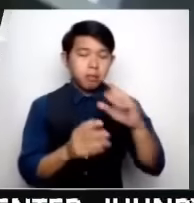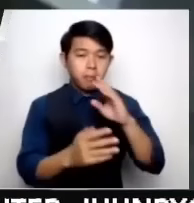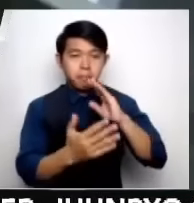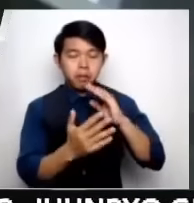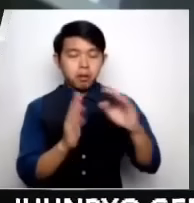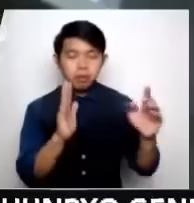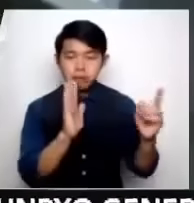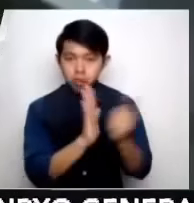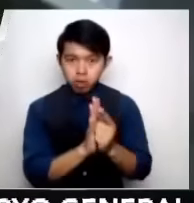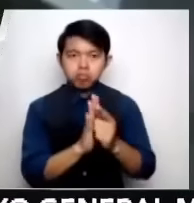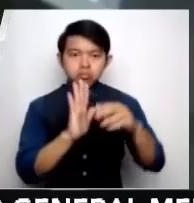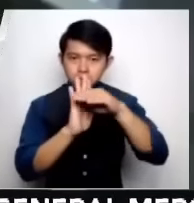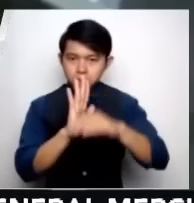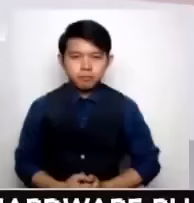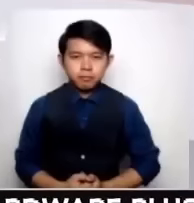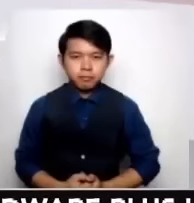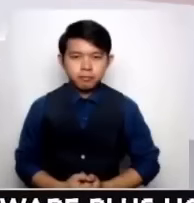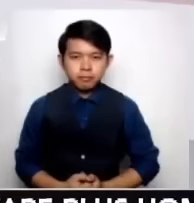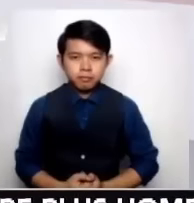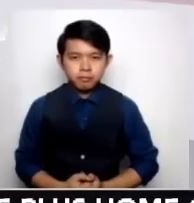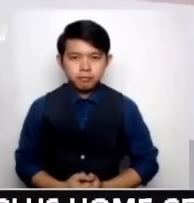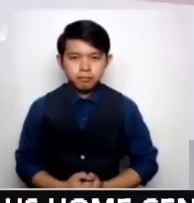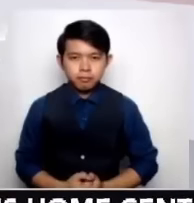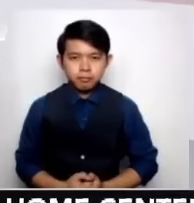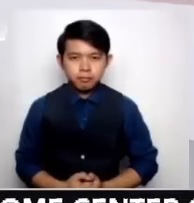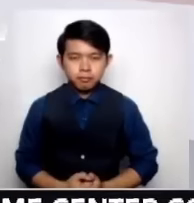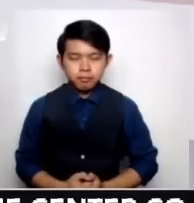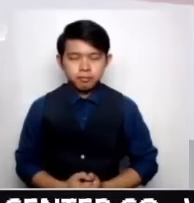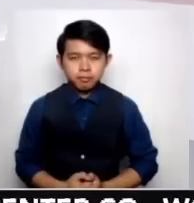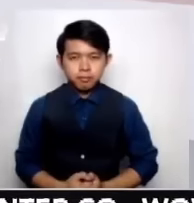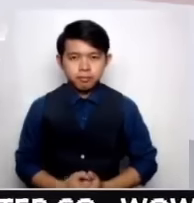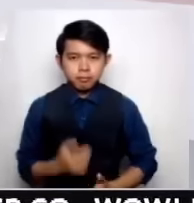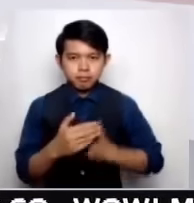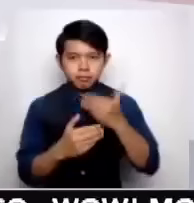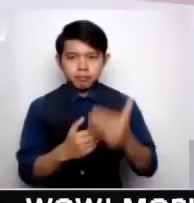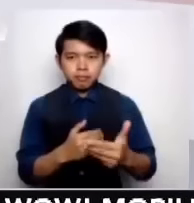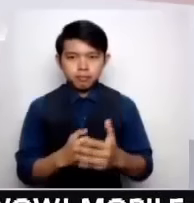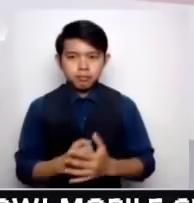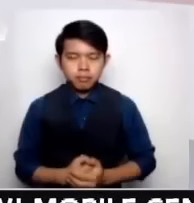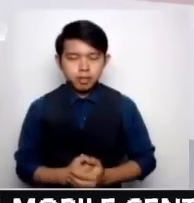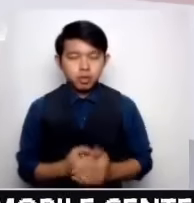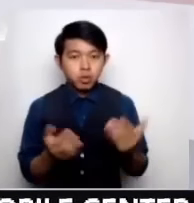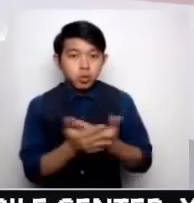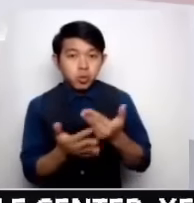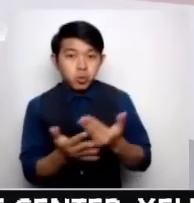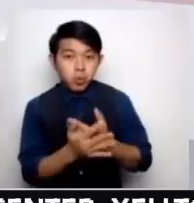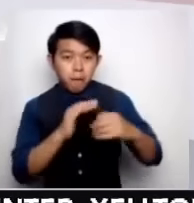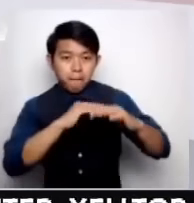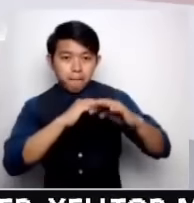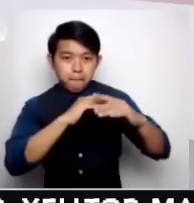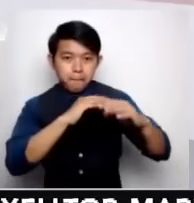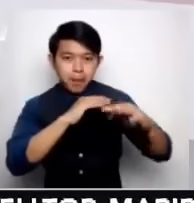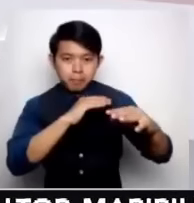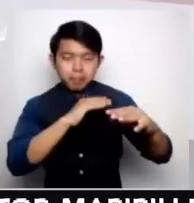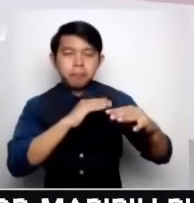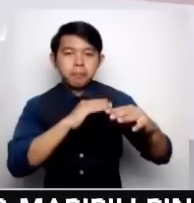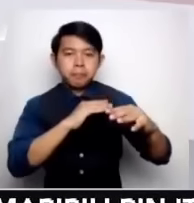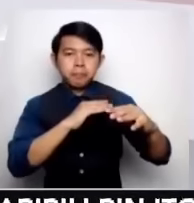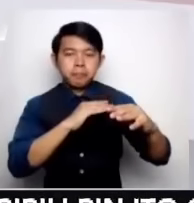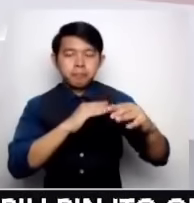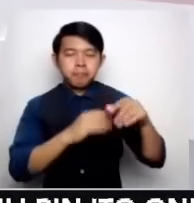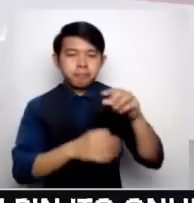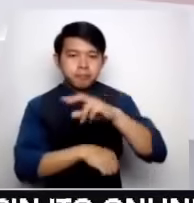para sa GMA Integrated News. Asahan sa mga bagong mapa ng Pilipinas sa hinaharap ang mga ruta at saklaw ng ating